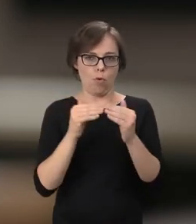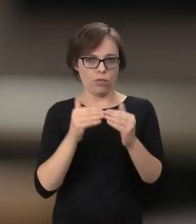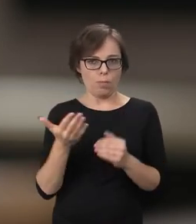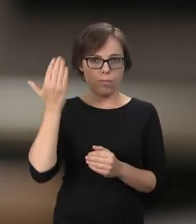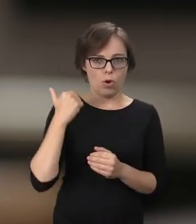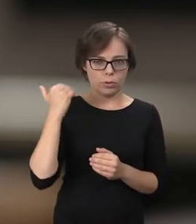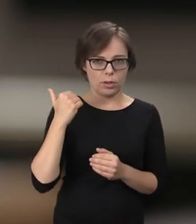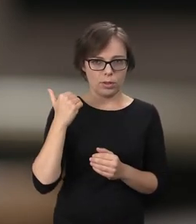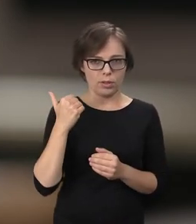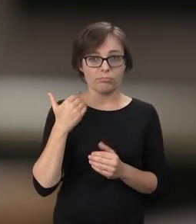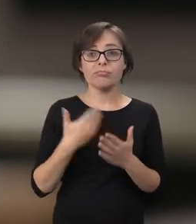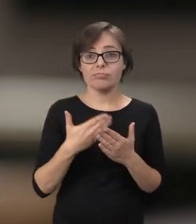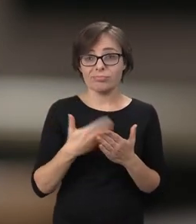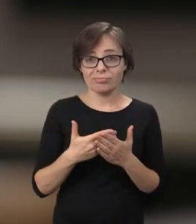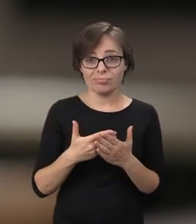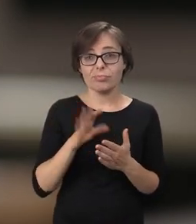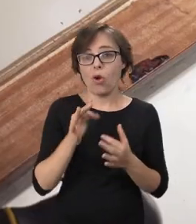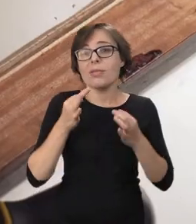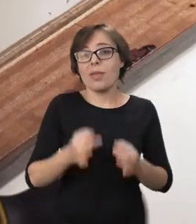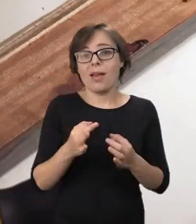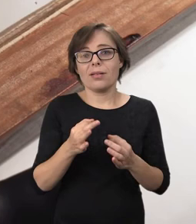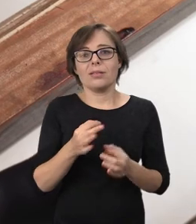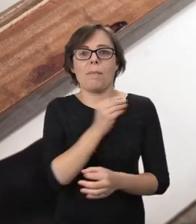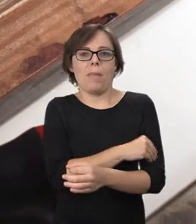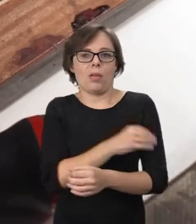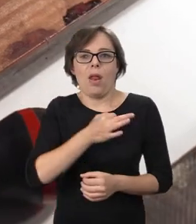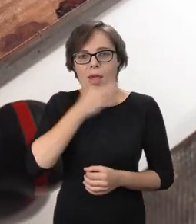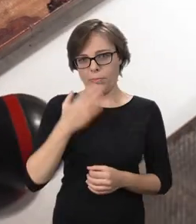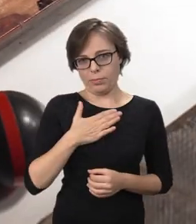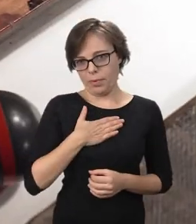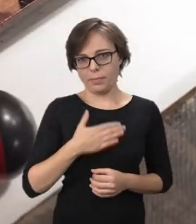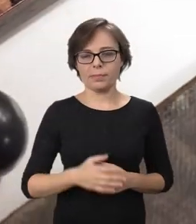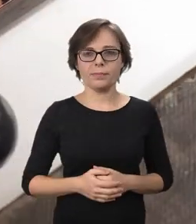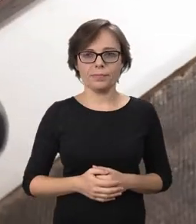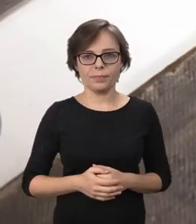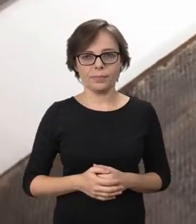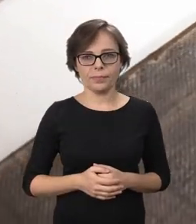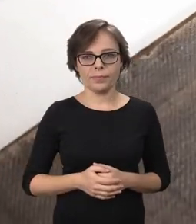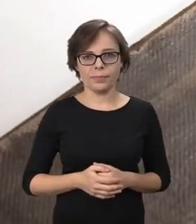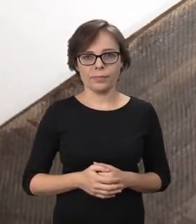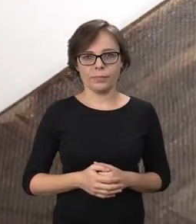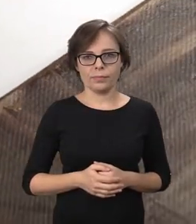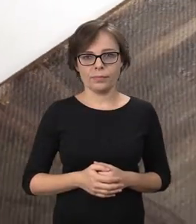niż poprzednie, dzięki temu, że mamy do dyspozycji lepsze materiały.